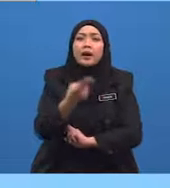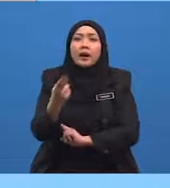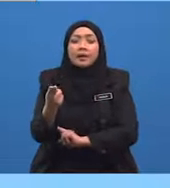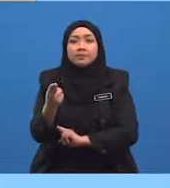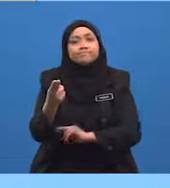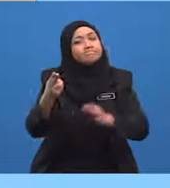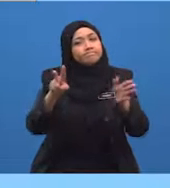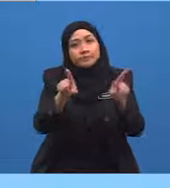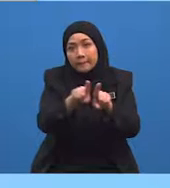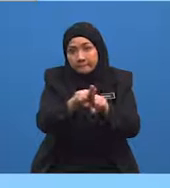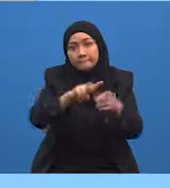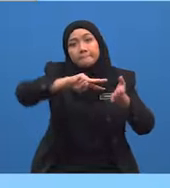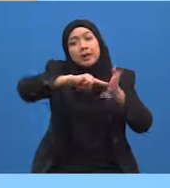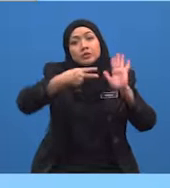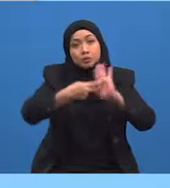asid iaitu as.